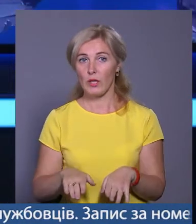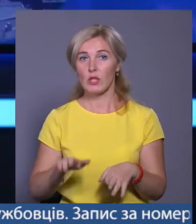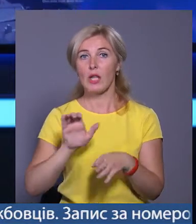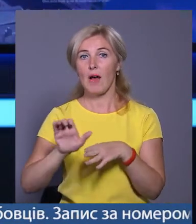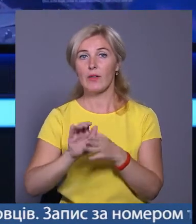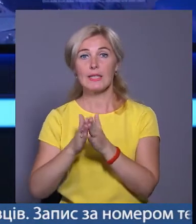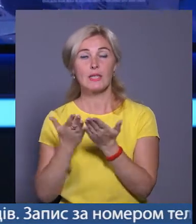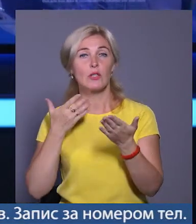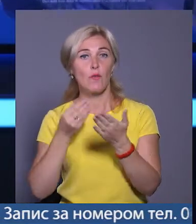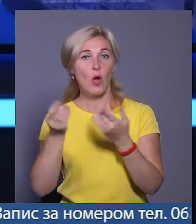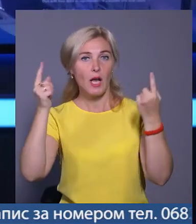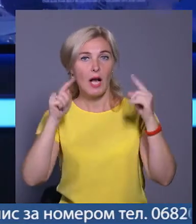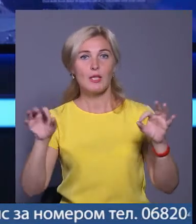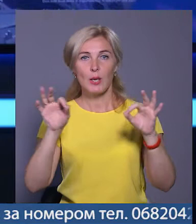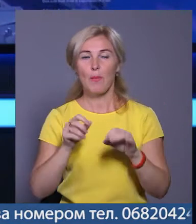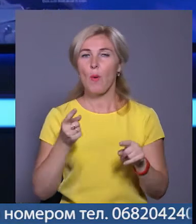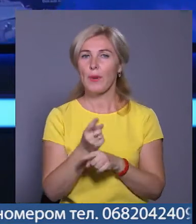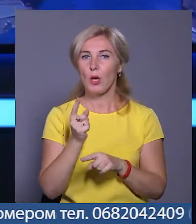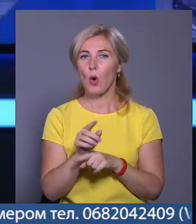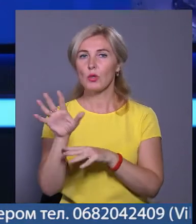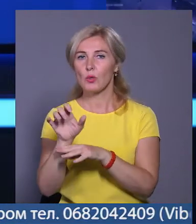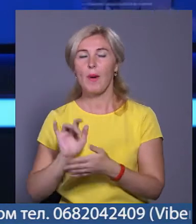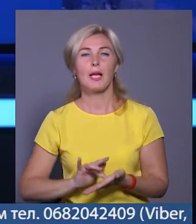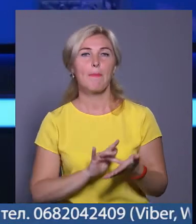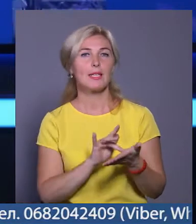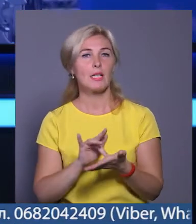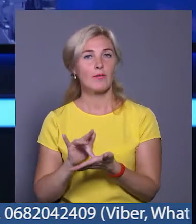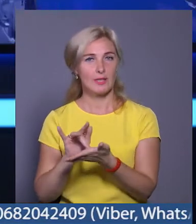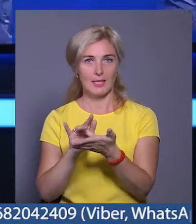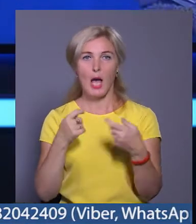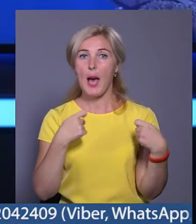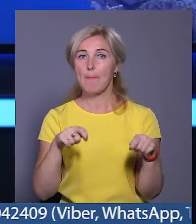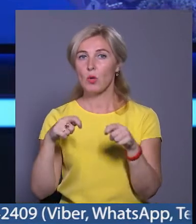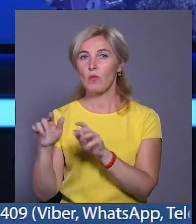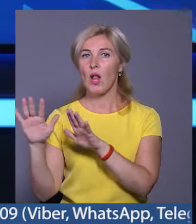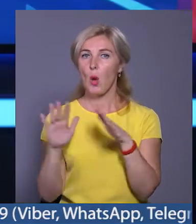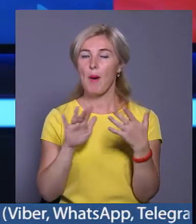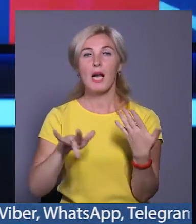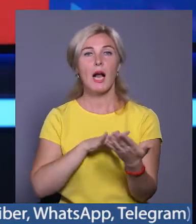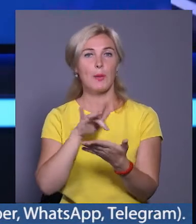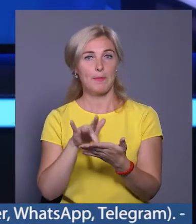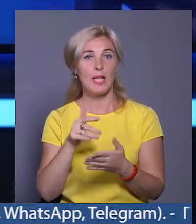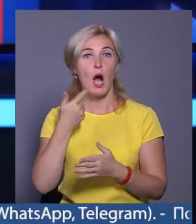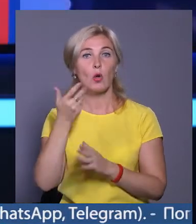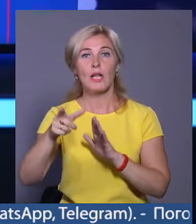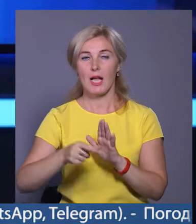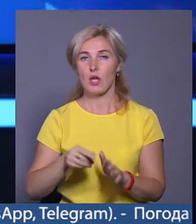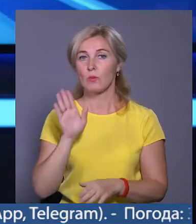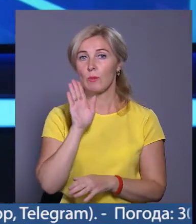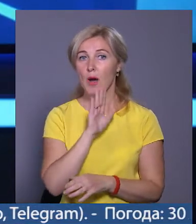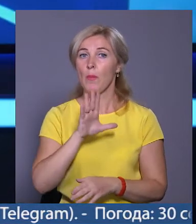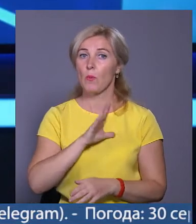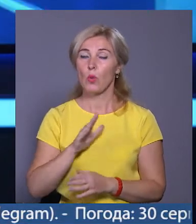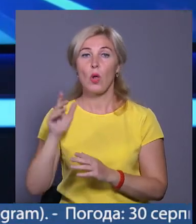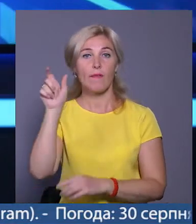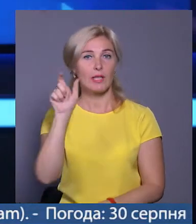книгу власних казок про пригоди мопсюні-мандрівниці. Продавала її у парках міста, а коли разом з мамою перебувала